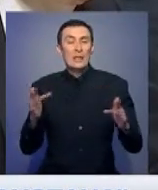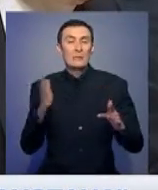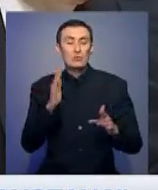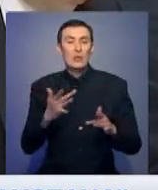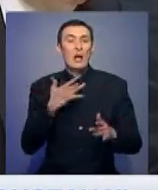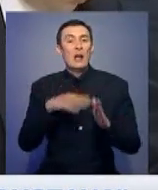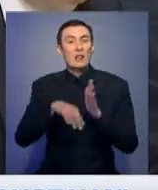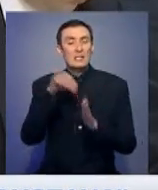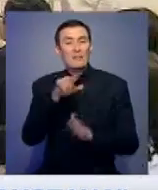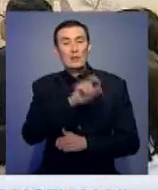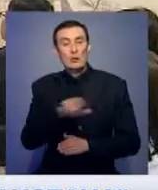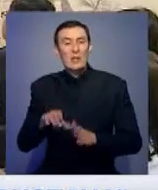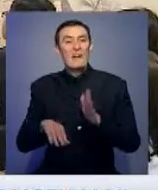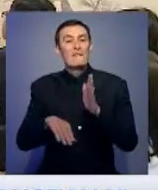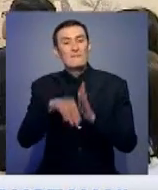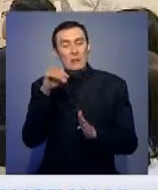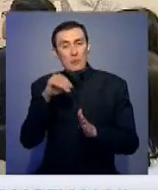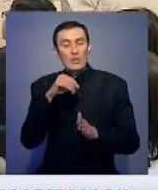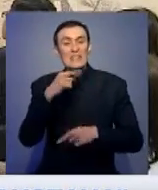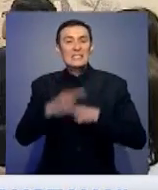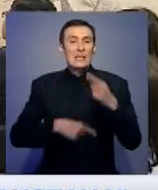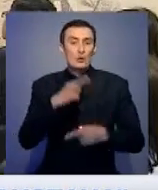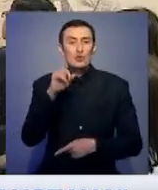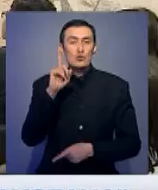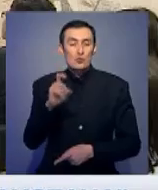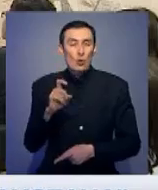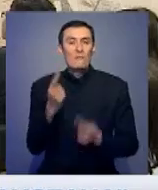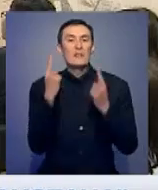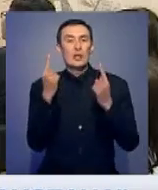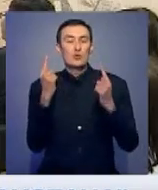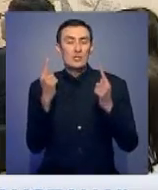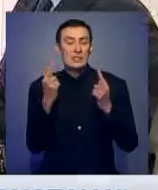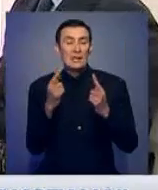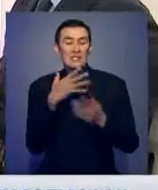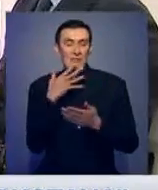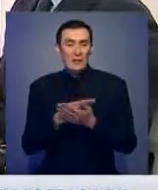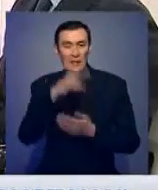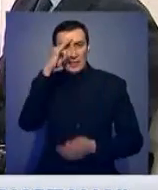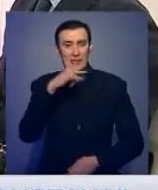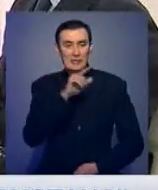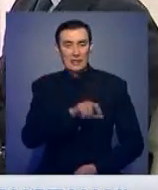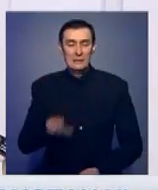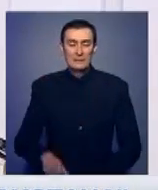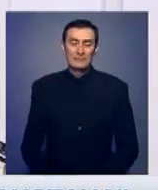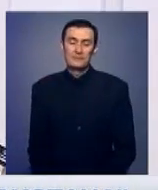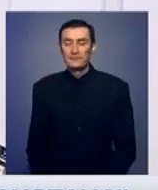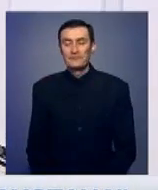онлайн-голосования казахстанцы выберут следующую сотню выдающихся соотечественников.